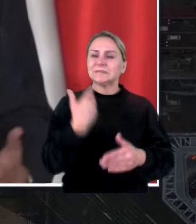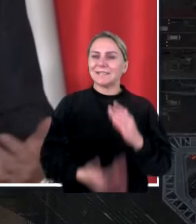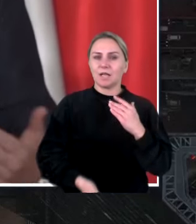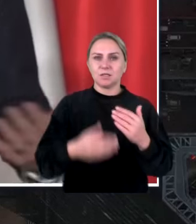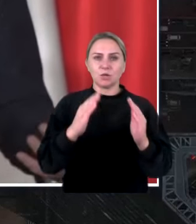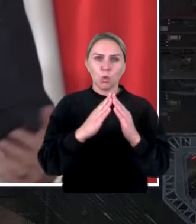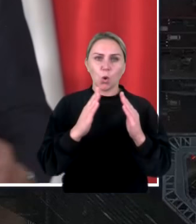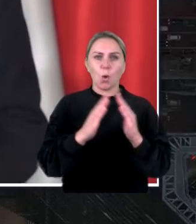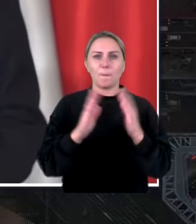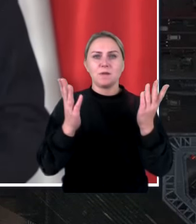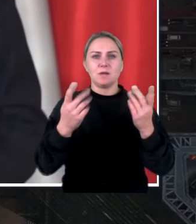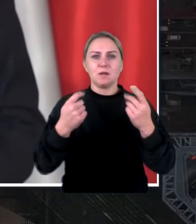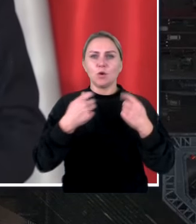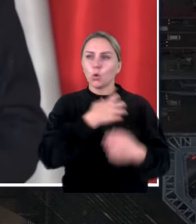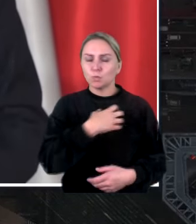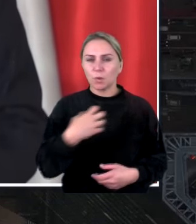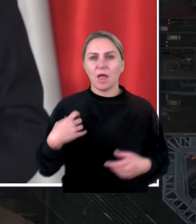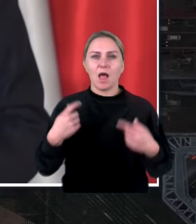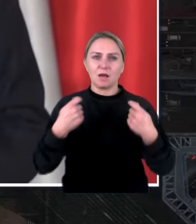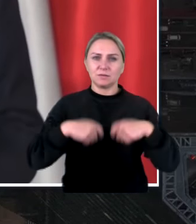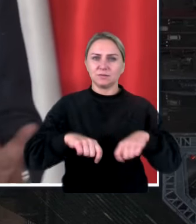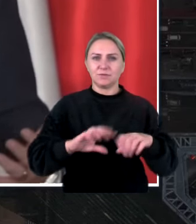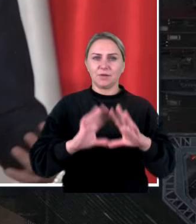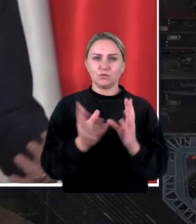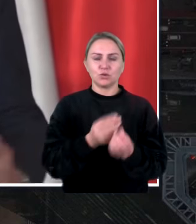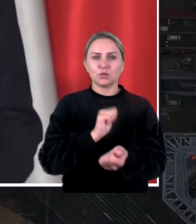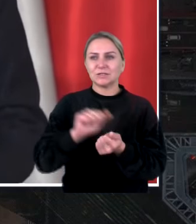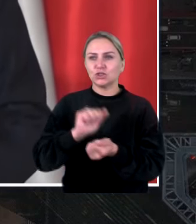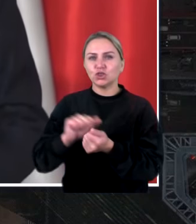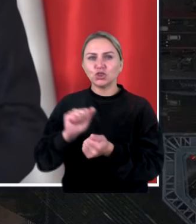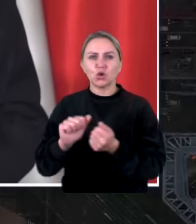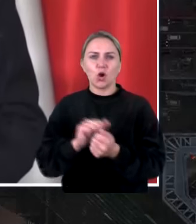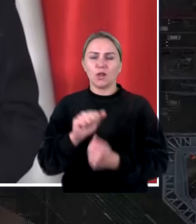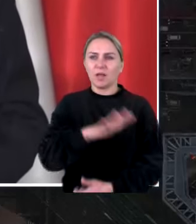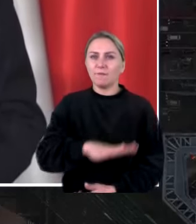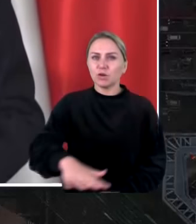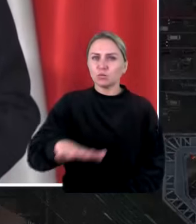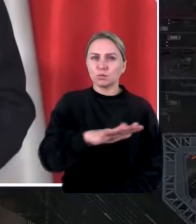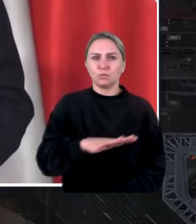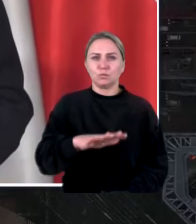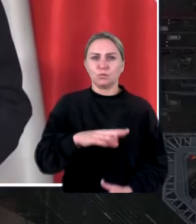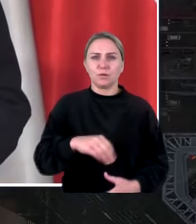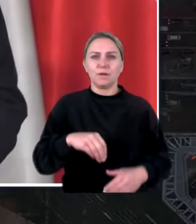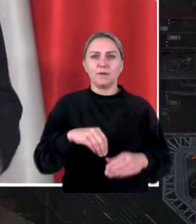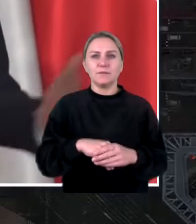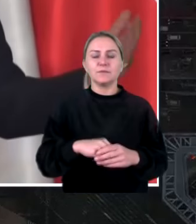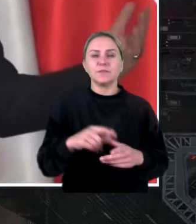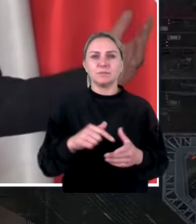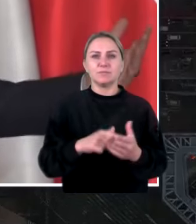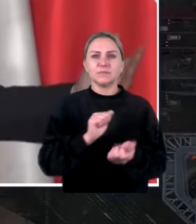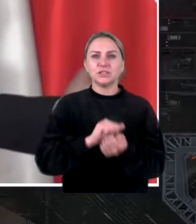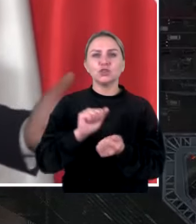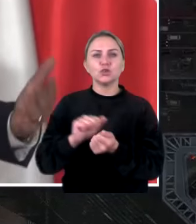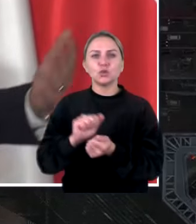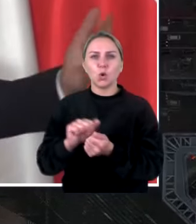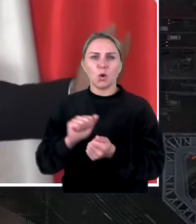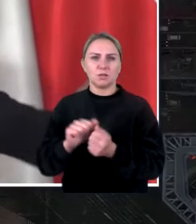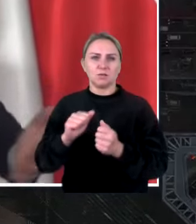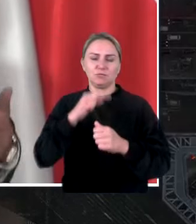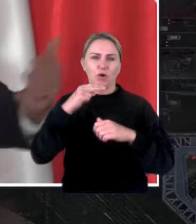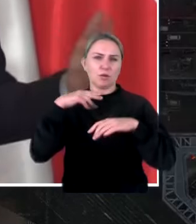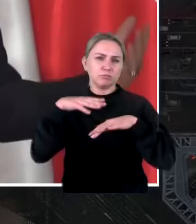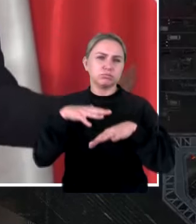gospodarstwa. Została zniszczona infrastruktura w wyniku działania tego niszczącego żywiołu.